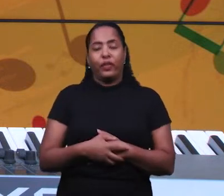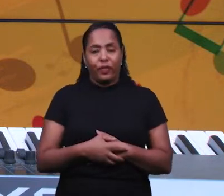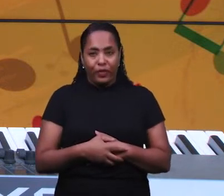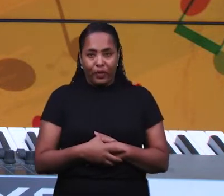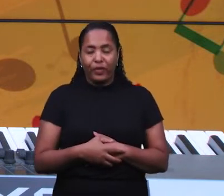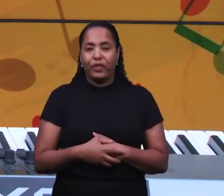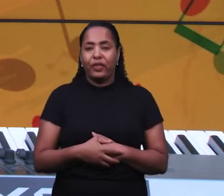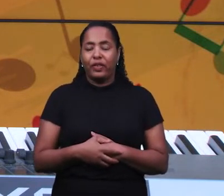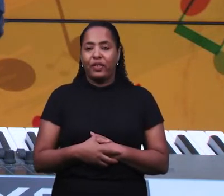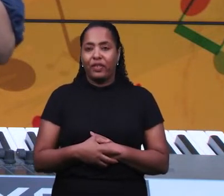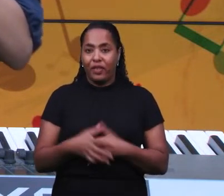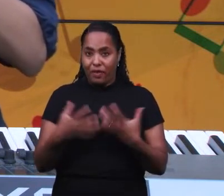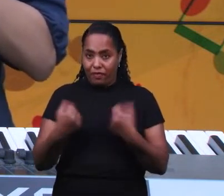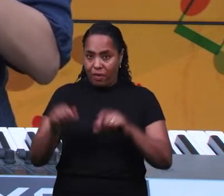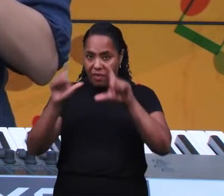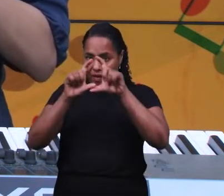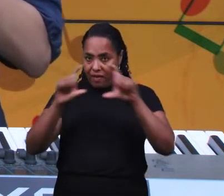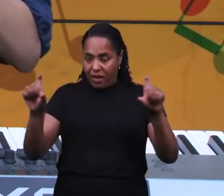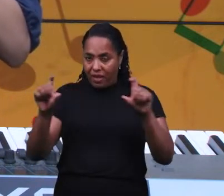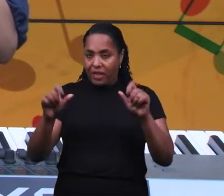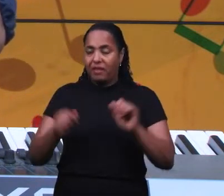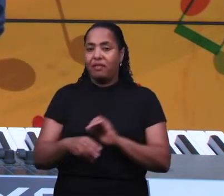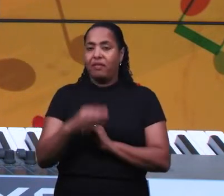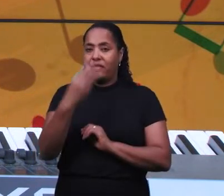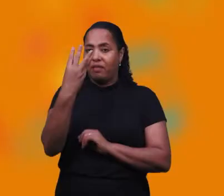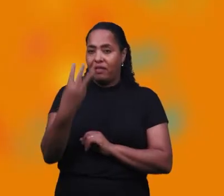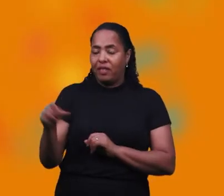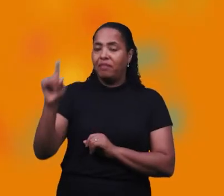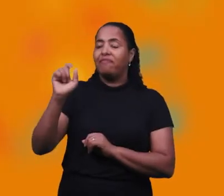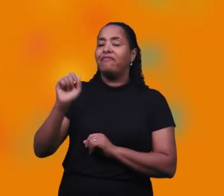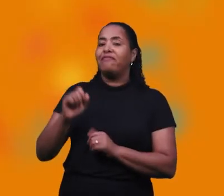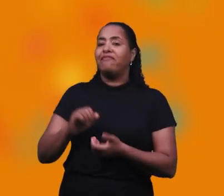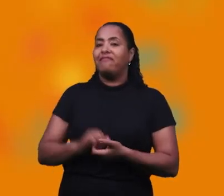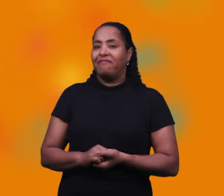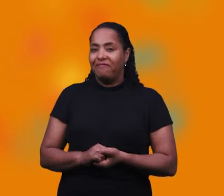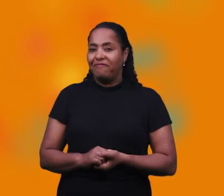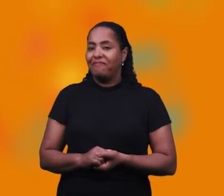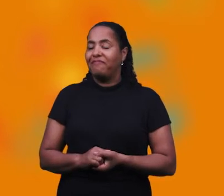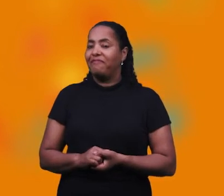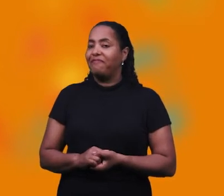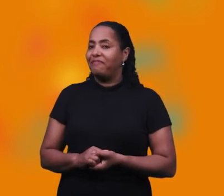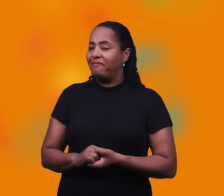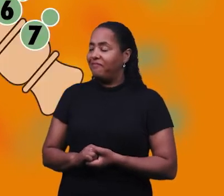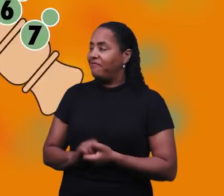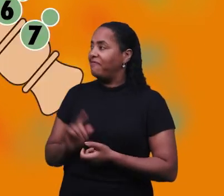coupe pour le cœur. Alors, on va faire la phrase violette.